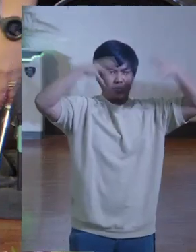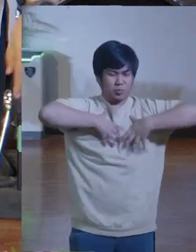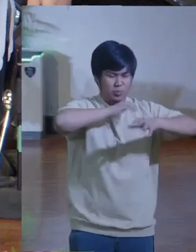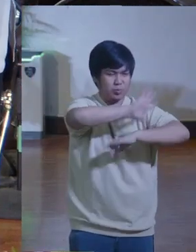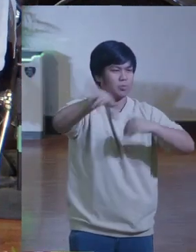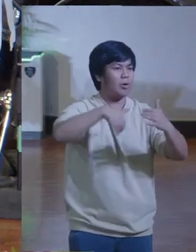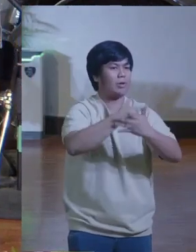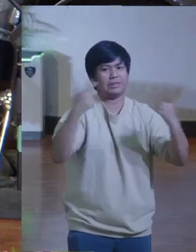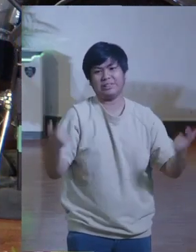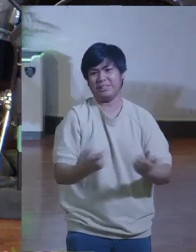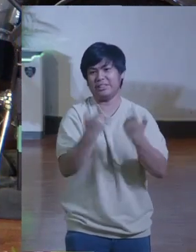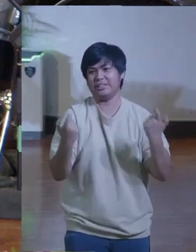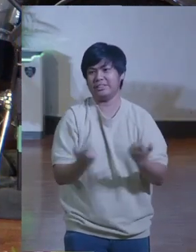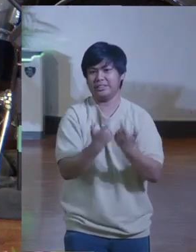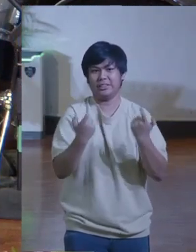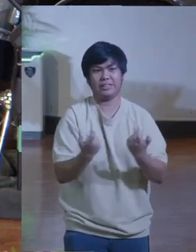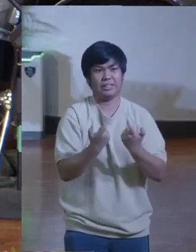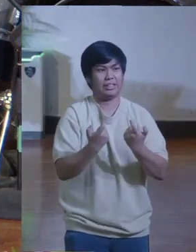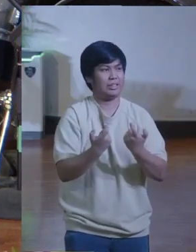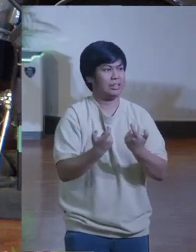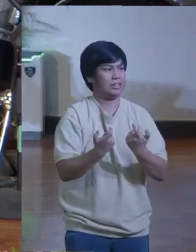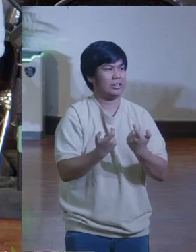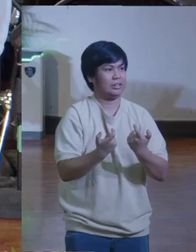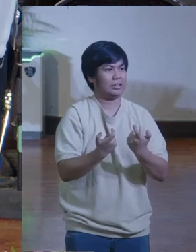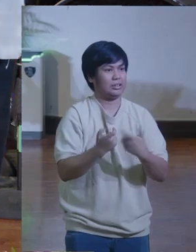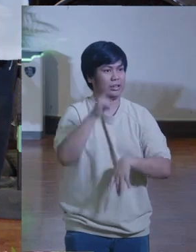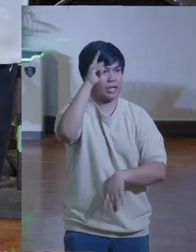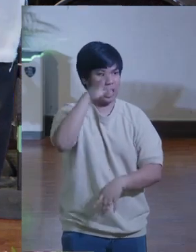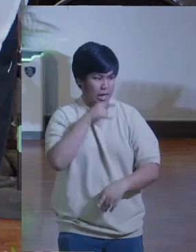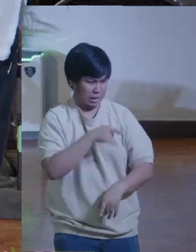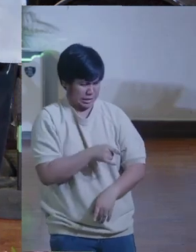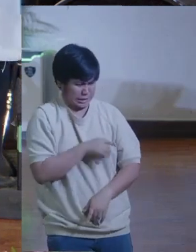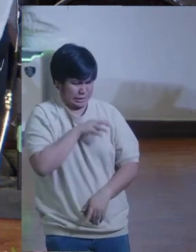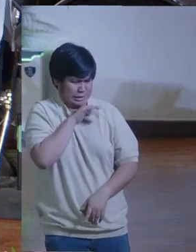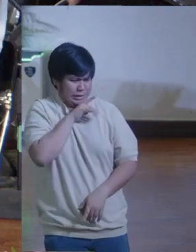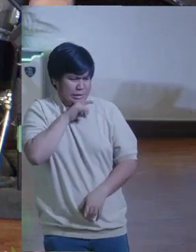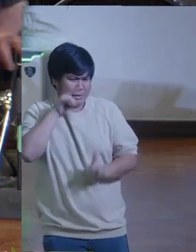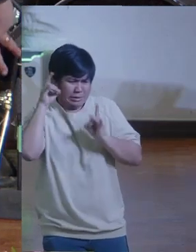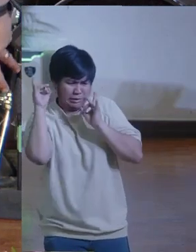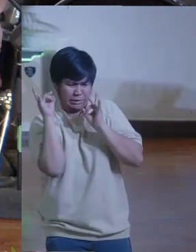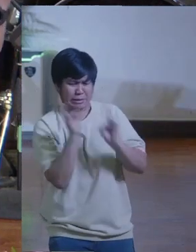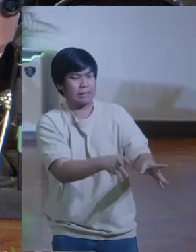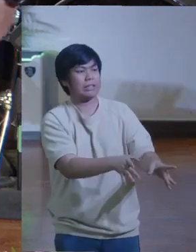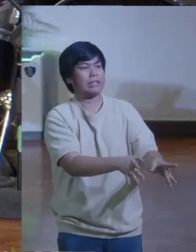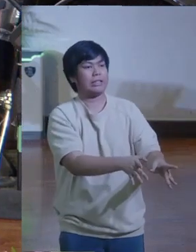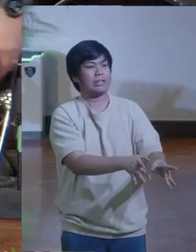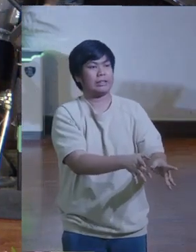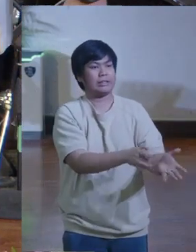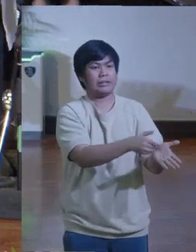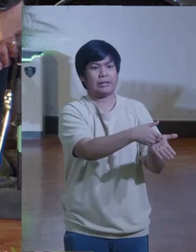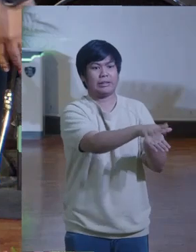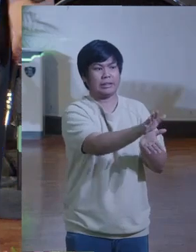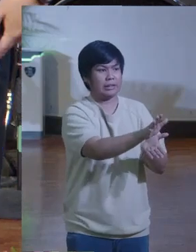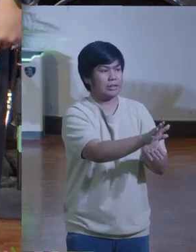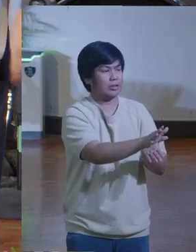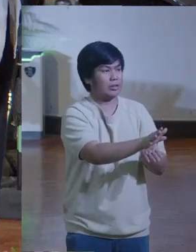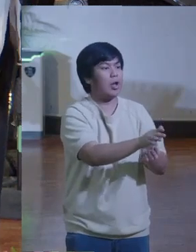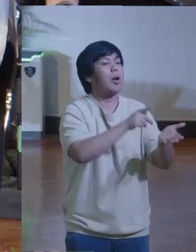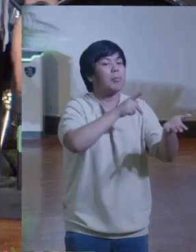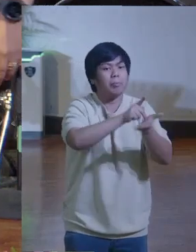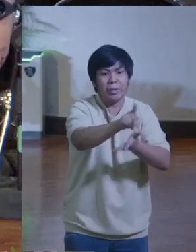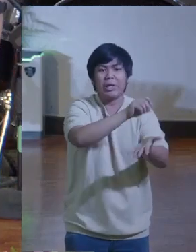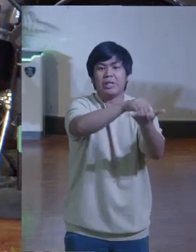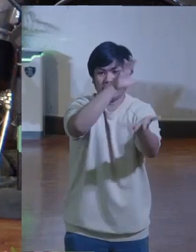Kanya. So He made Him to be sin who knew no sin. Passive obedience. Binayaran na niya ang